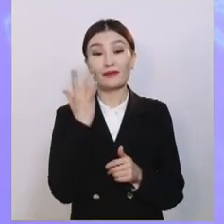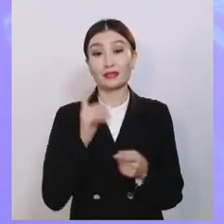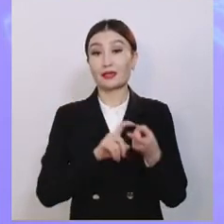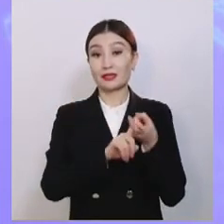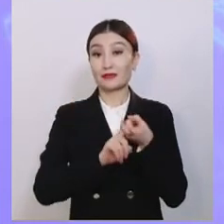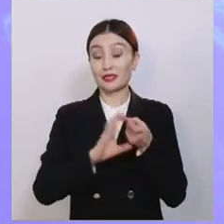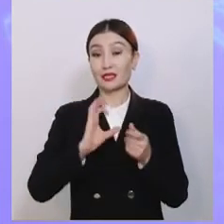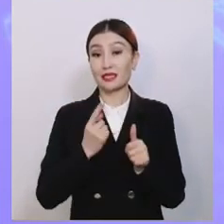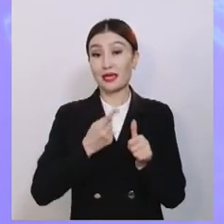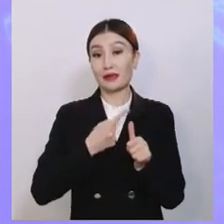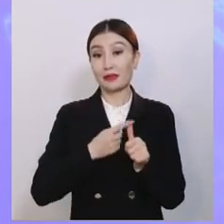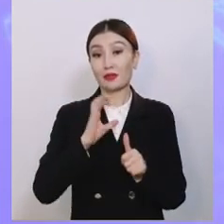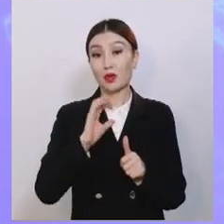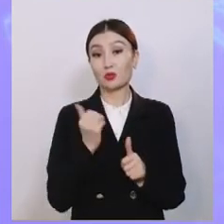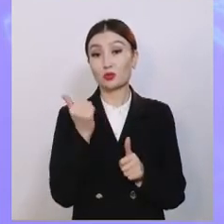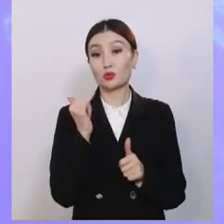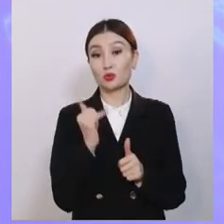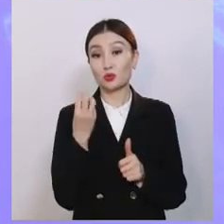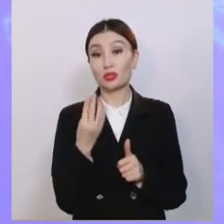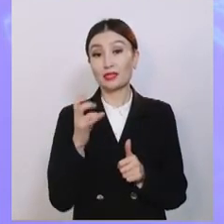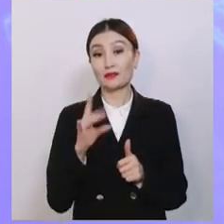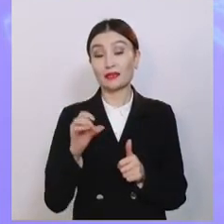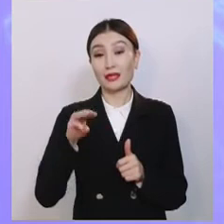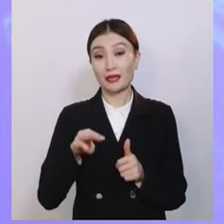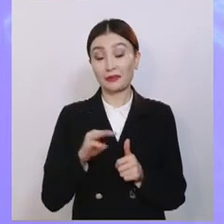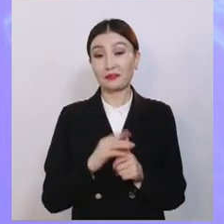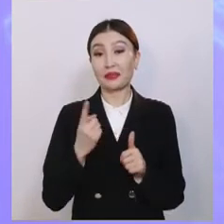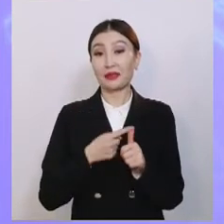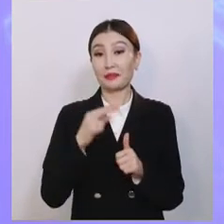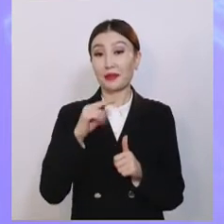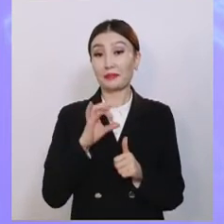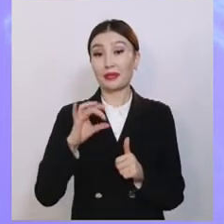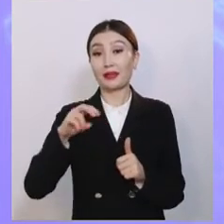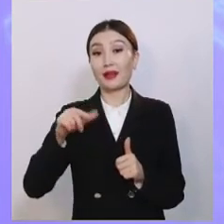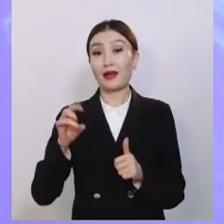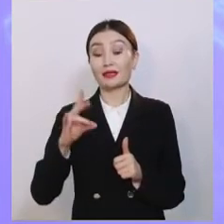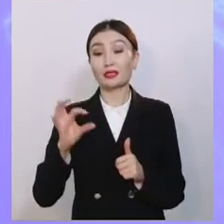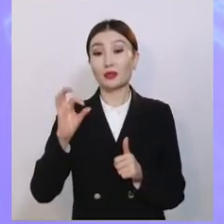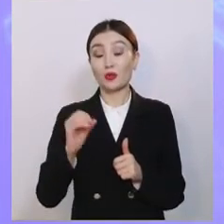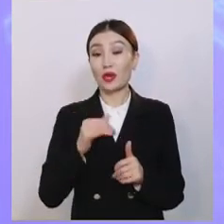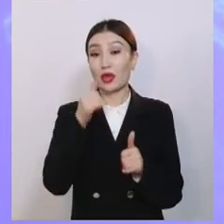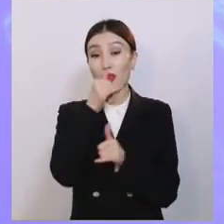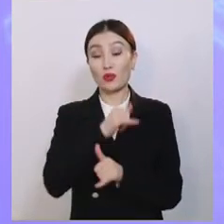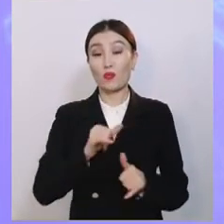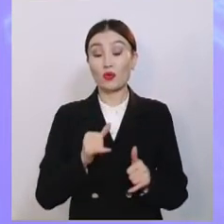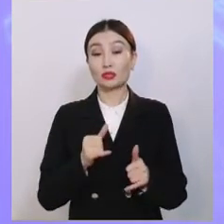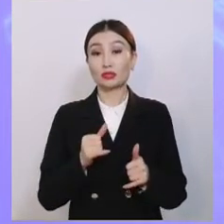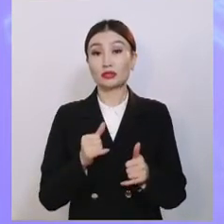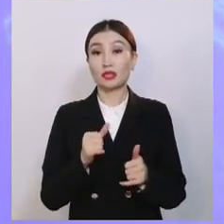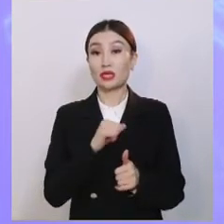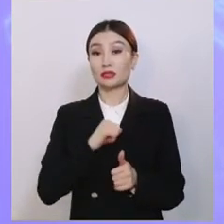связано с именем существительным. Имя прилагательное не может существовать само по